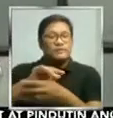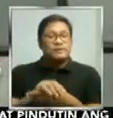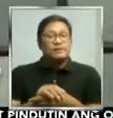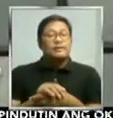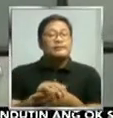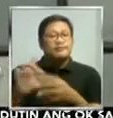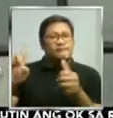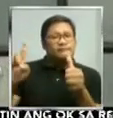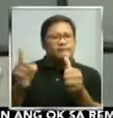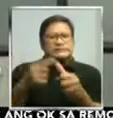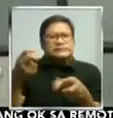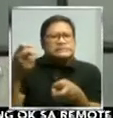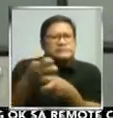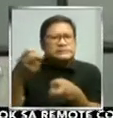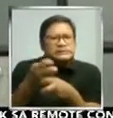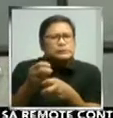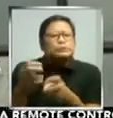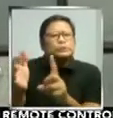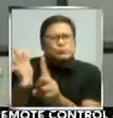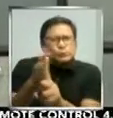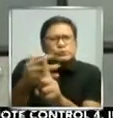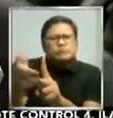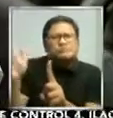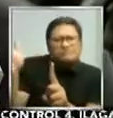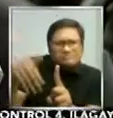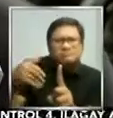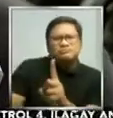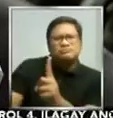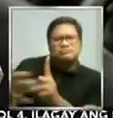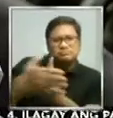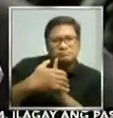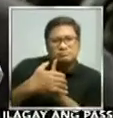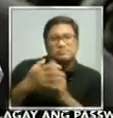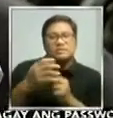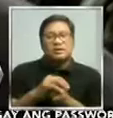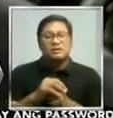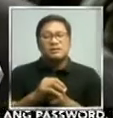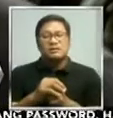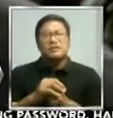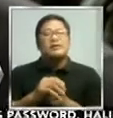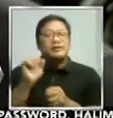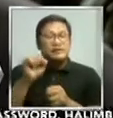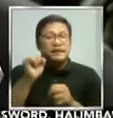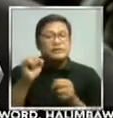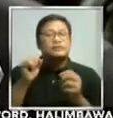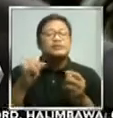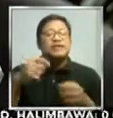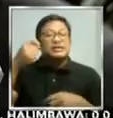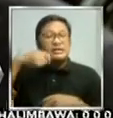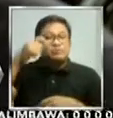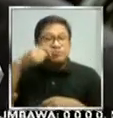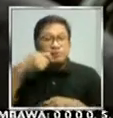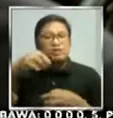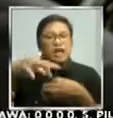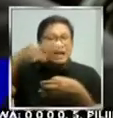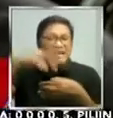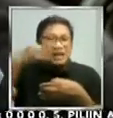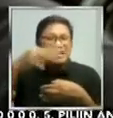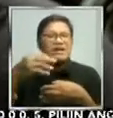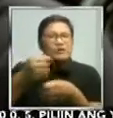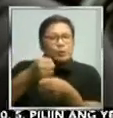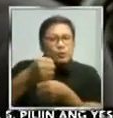napakahirap daw kumbinsihing magpa-quarantine. Ultimo toothpaste, shampoo, sabon, chicheria, kape, instant